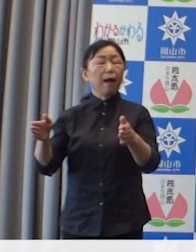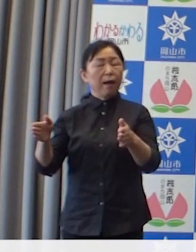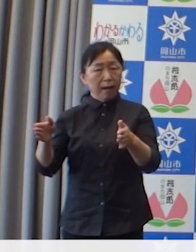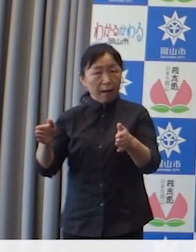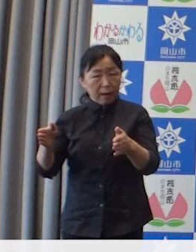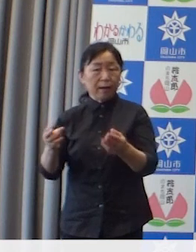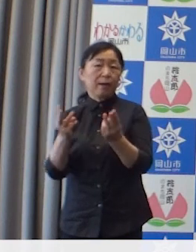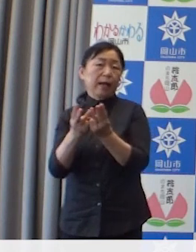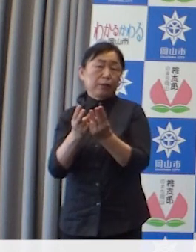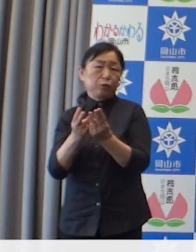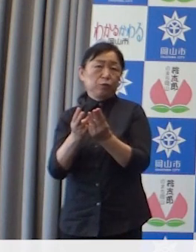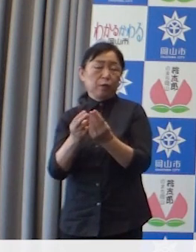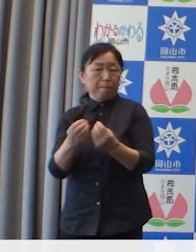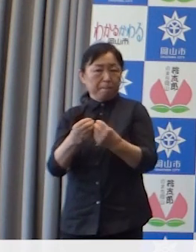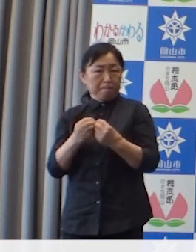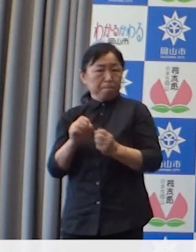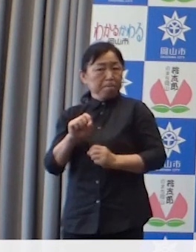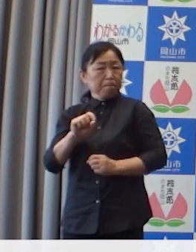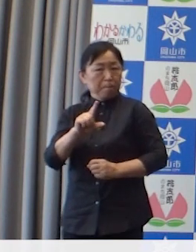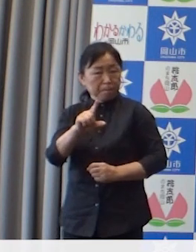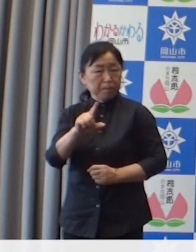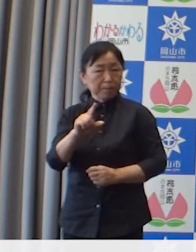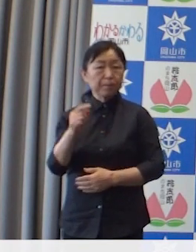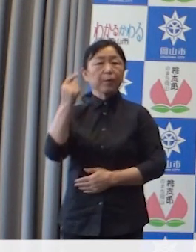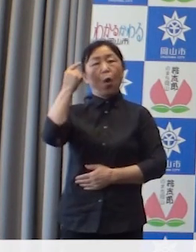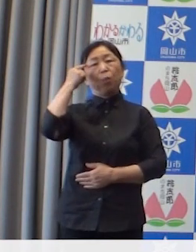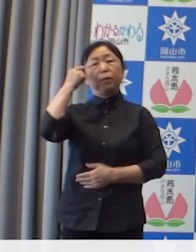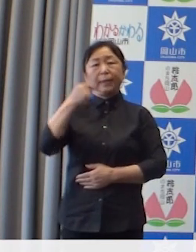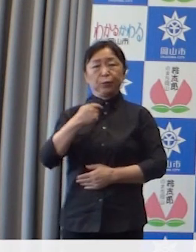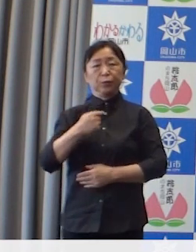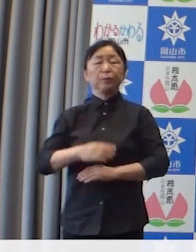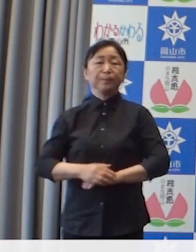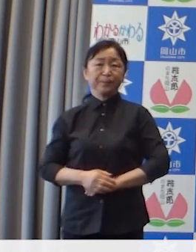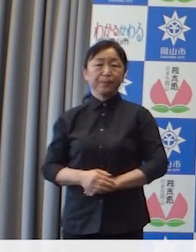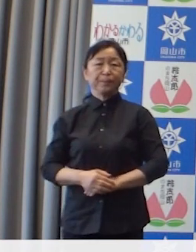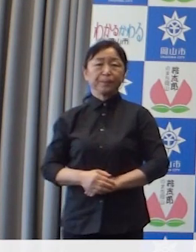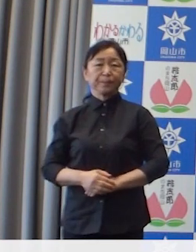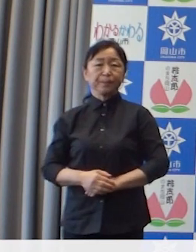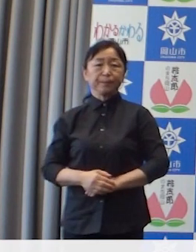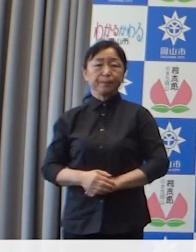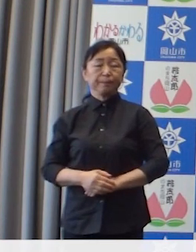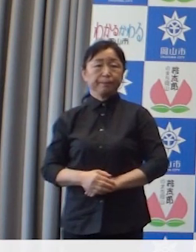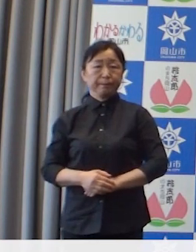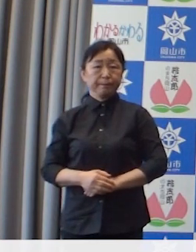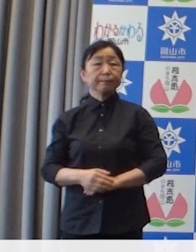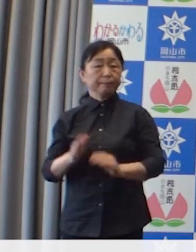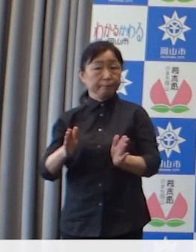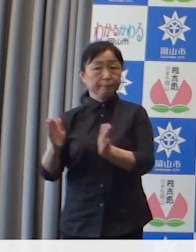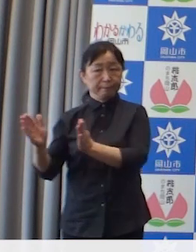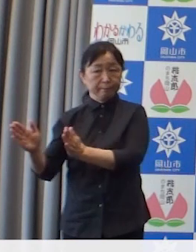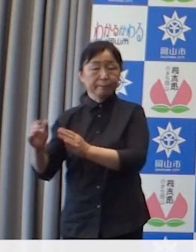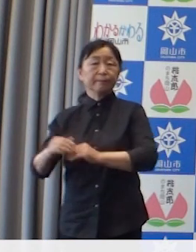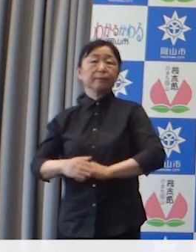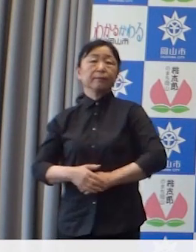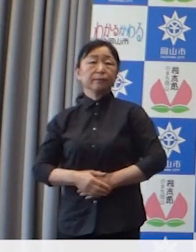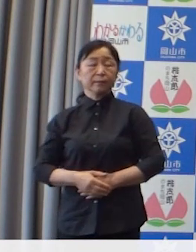定の感染拡大の可能性があると思います。ただ一方でですね、